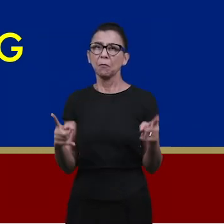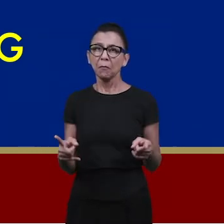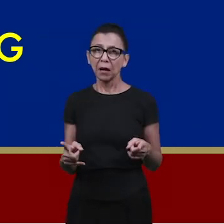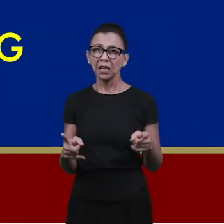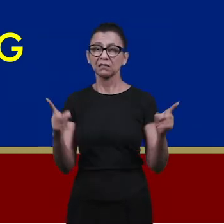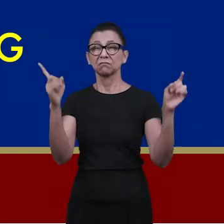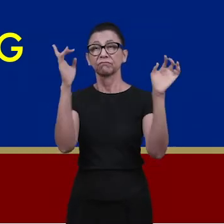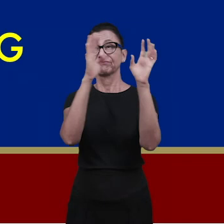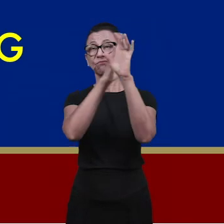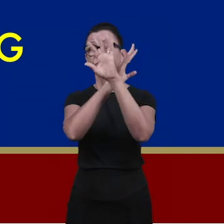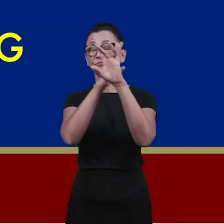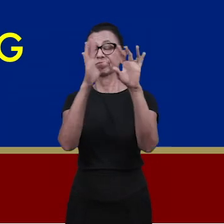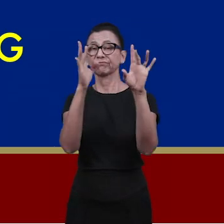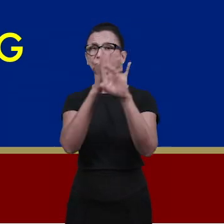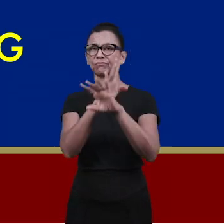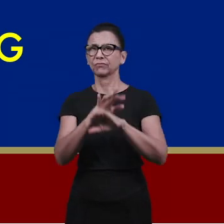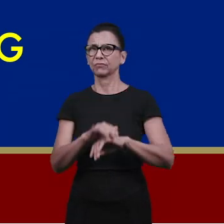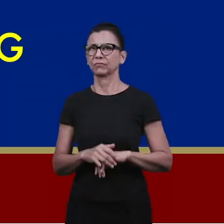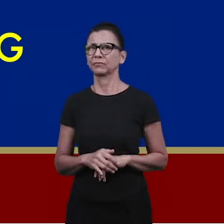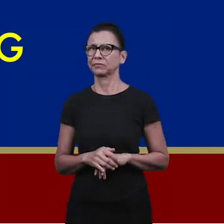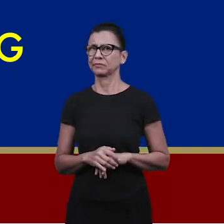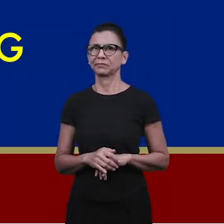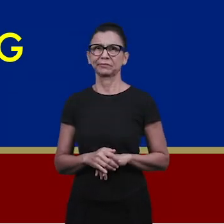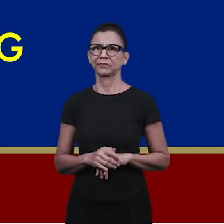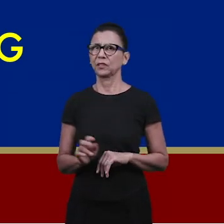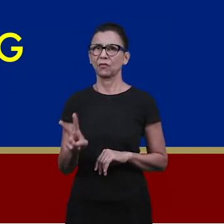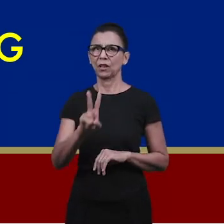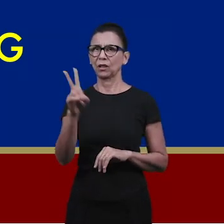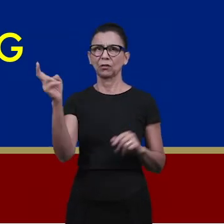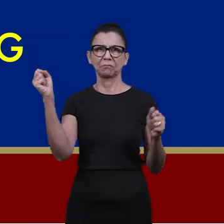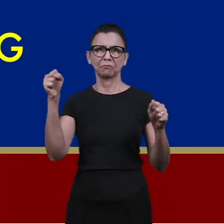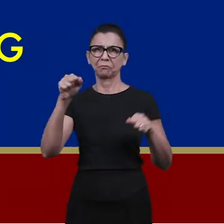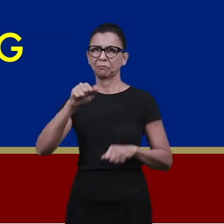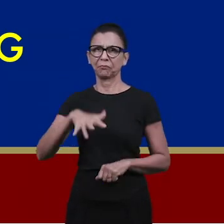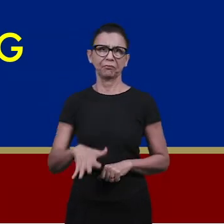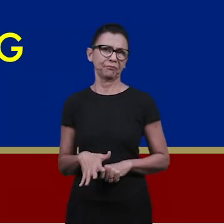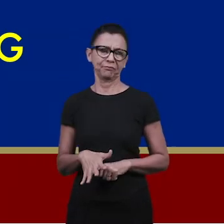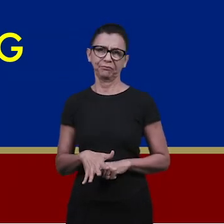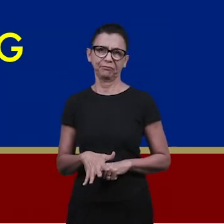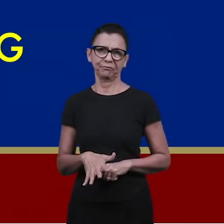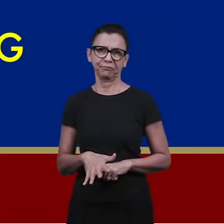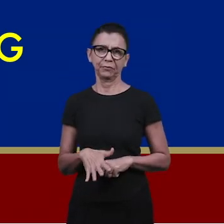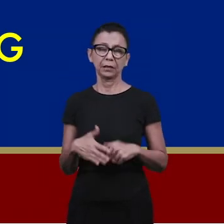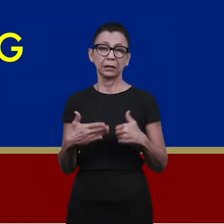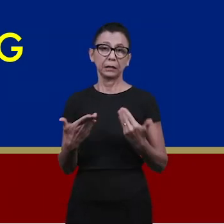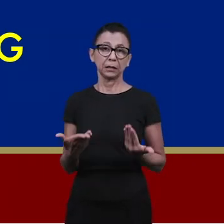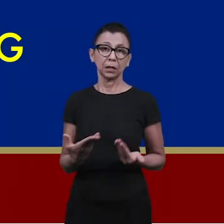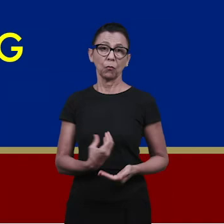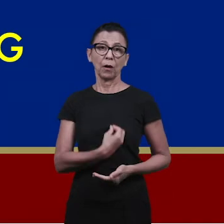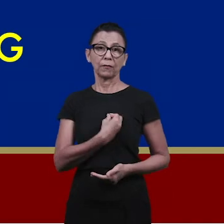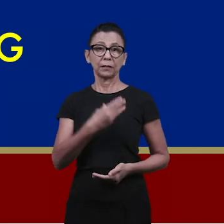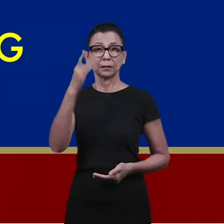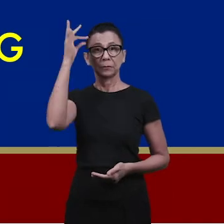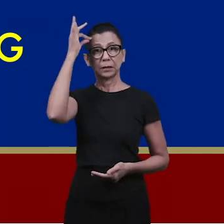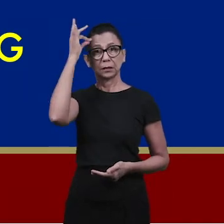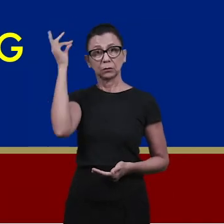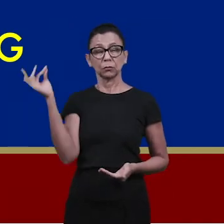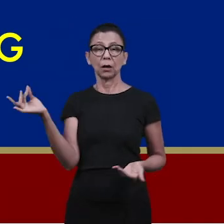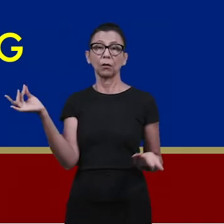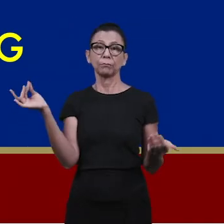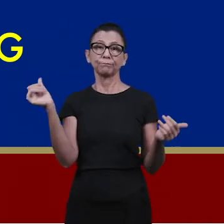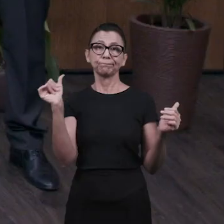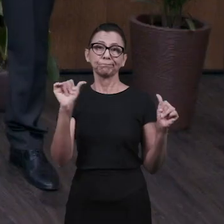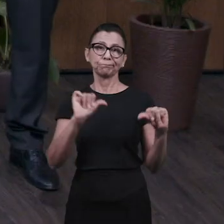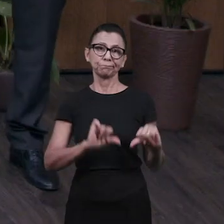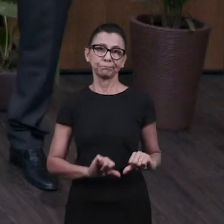vie. Et pour cette raison, elles sont éteintes spirituellement. Donc nous